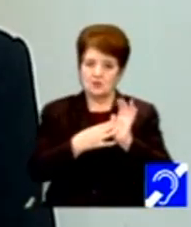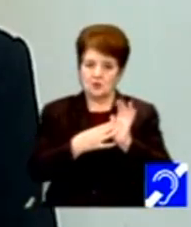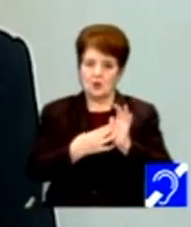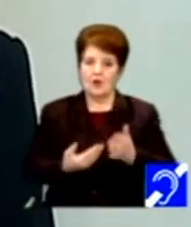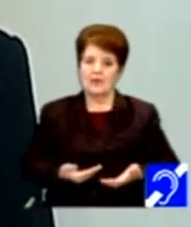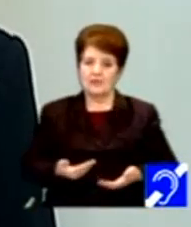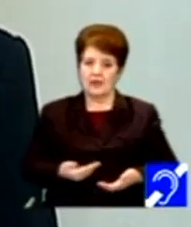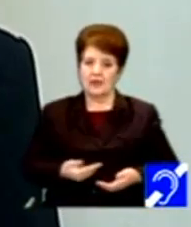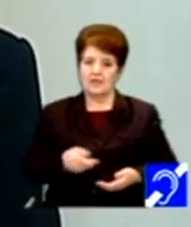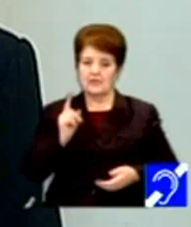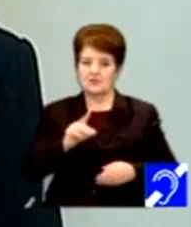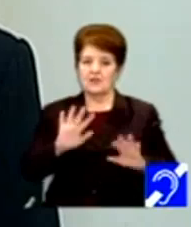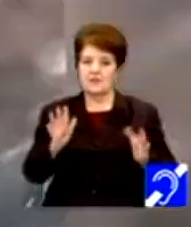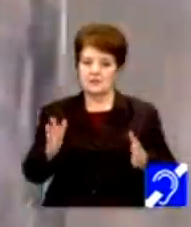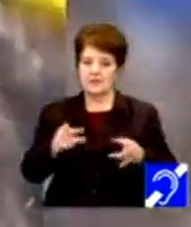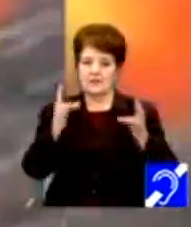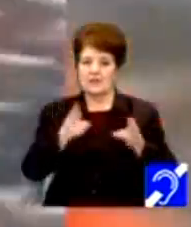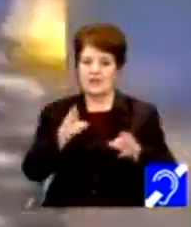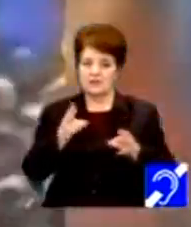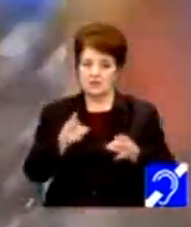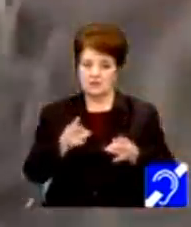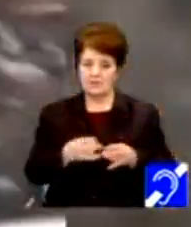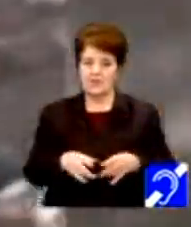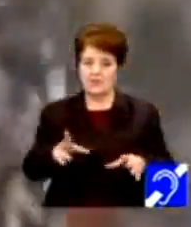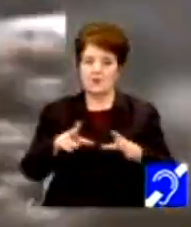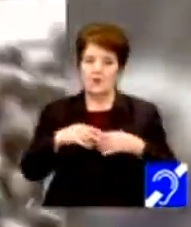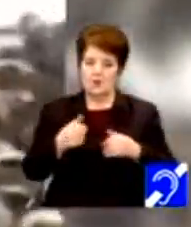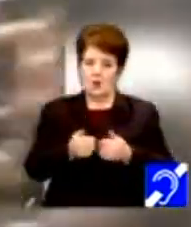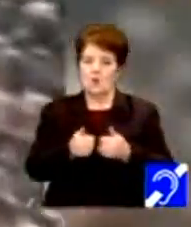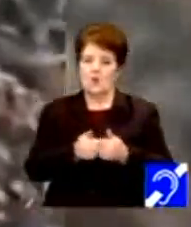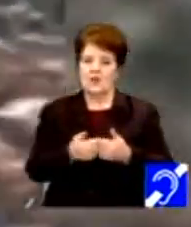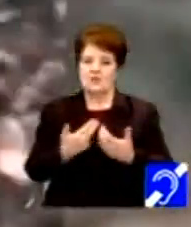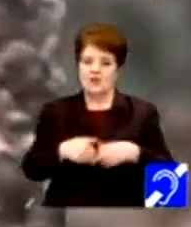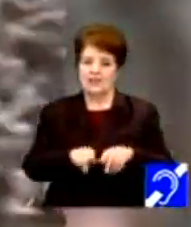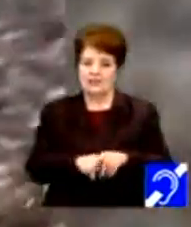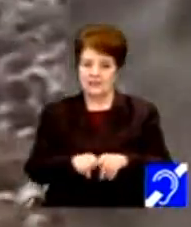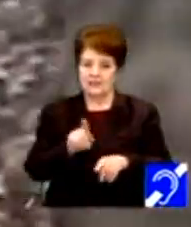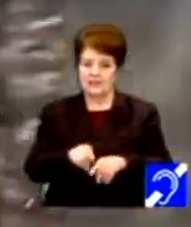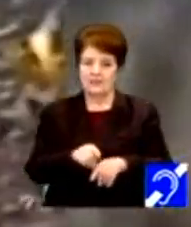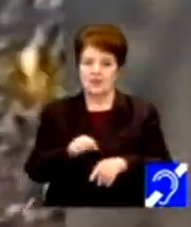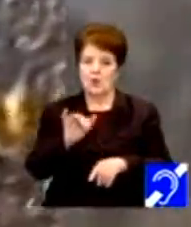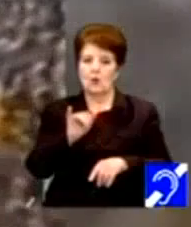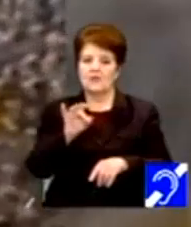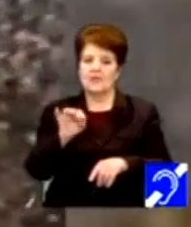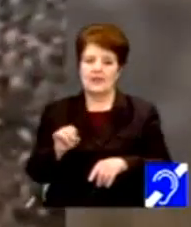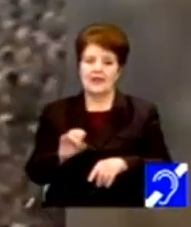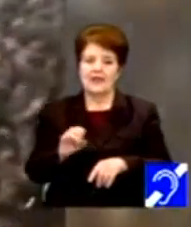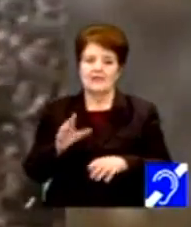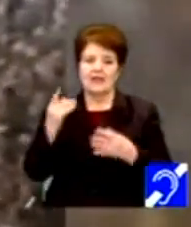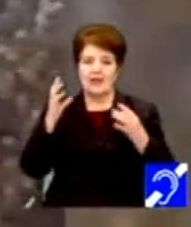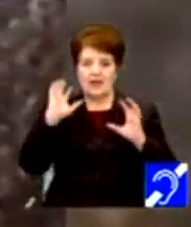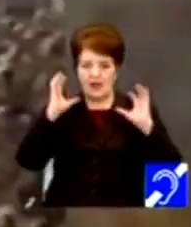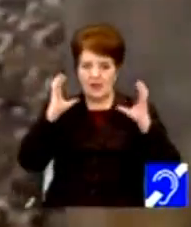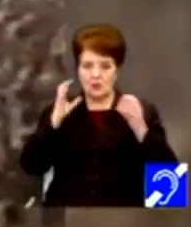trăit și trăit acele evenimente tragice. Ascultam împreună cu colegii atât undele de radio Europa Liberă, cât